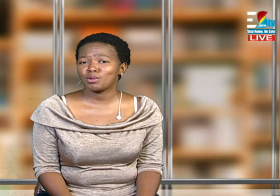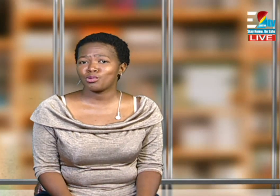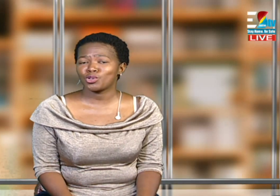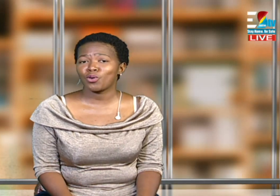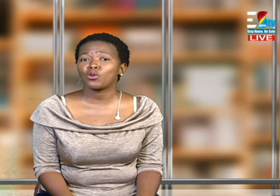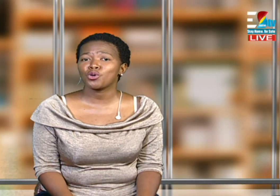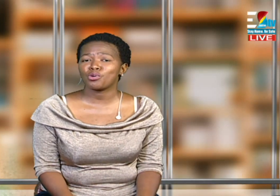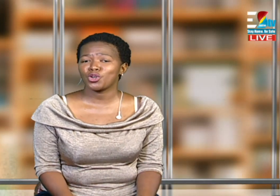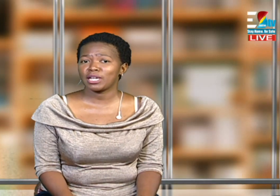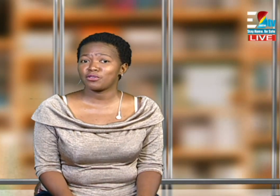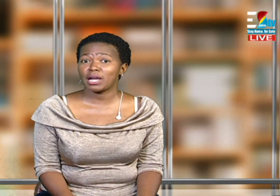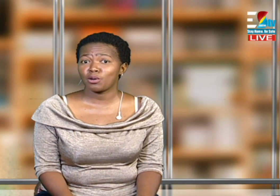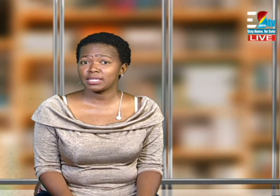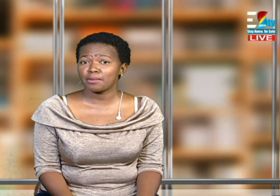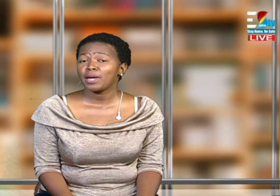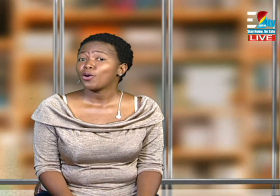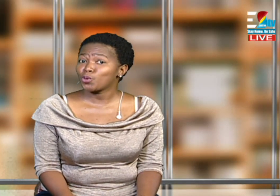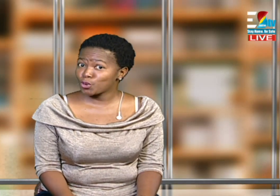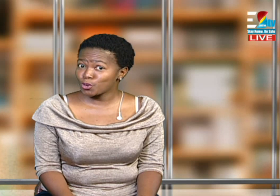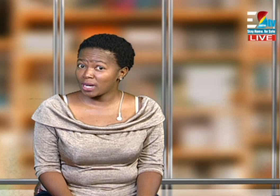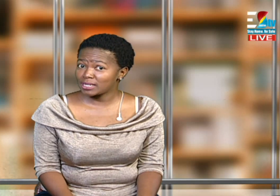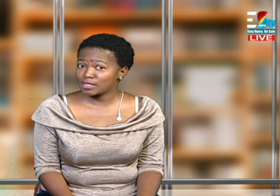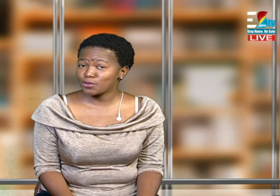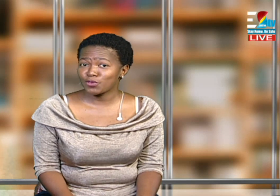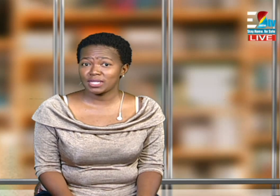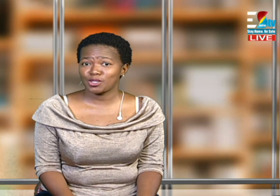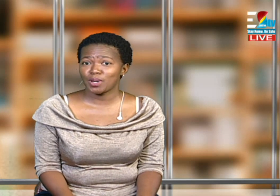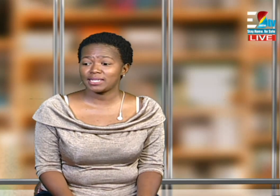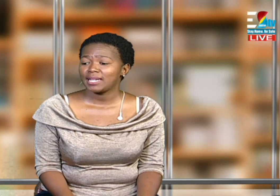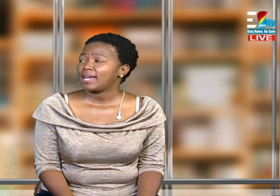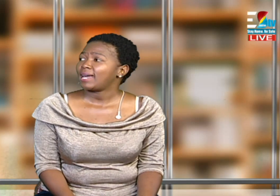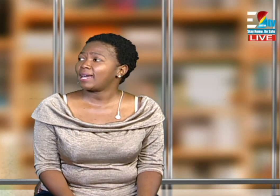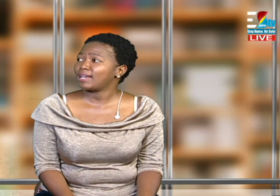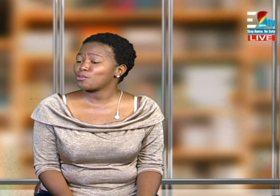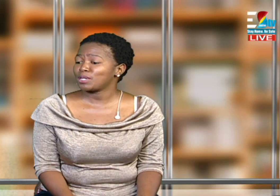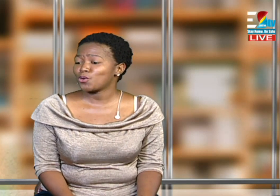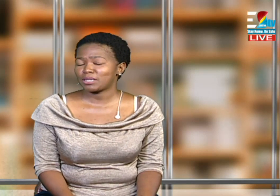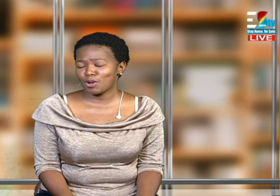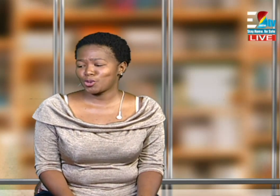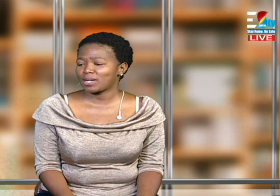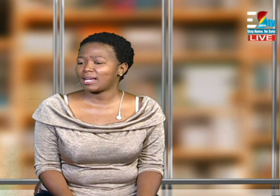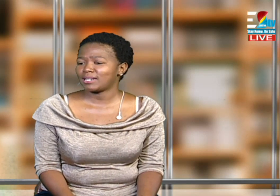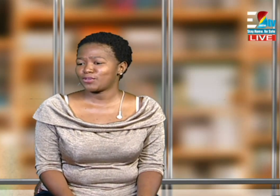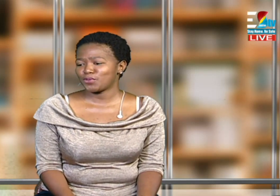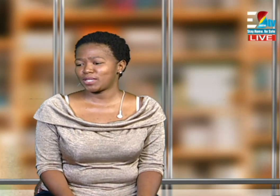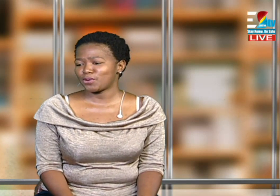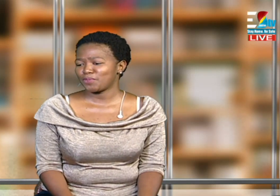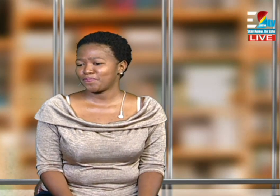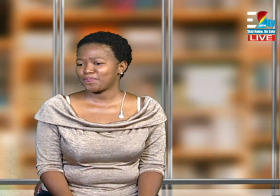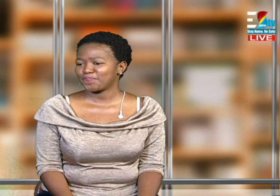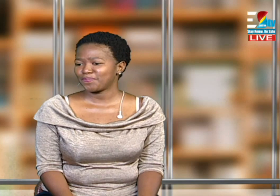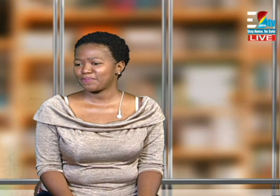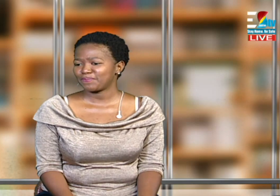ungabuta imibuto kunombolo yethu yaka WhatsApp kusosona lesi sifundo seSiswati. Nompilo ngicabanga ukuthi ungaqala nesifundo